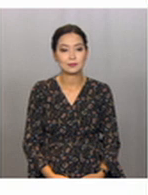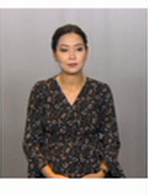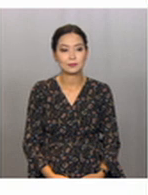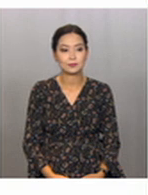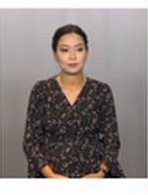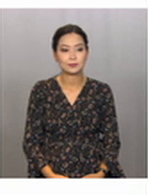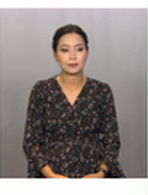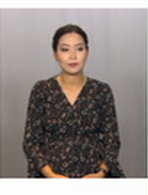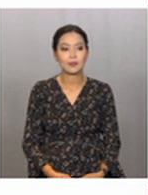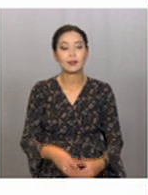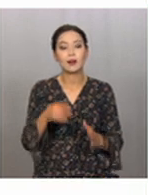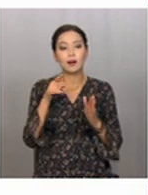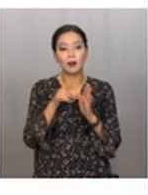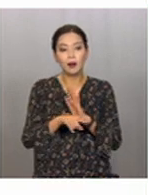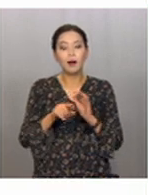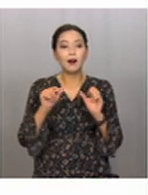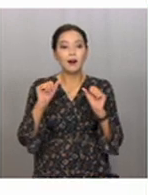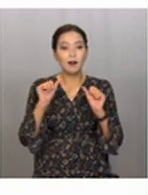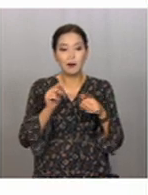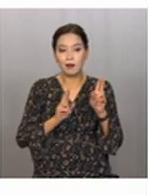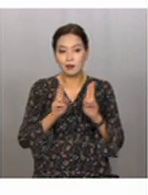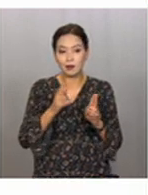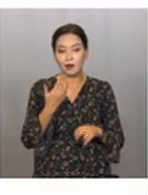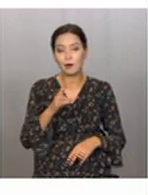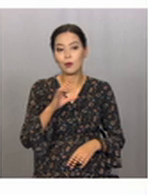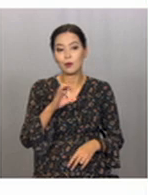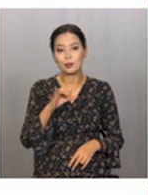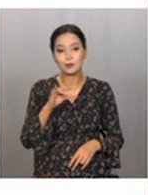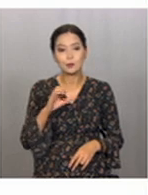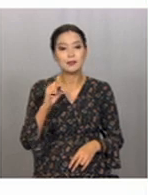Экранмен жауабыңызды тексеріңіздер.